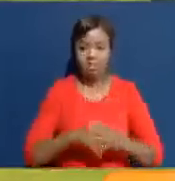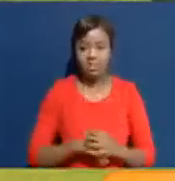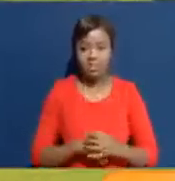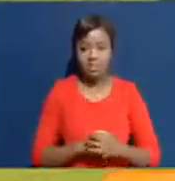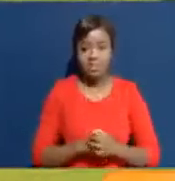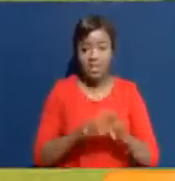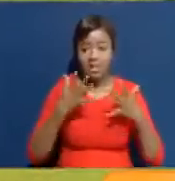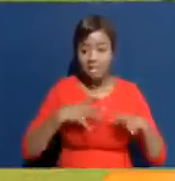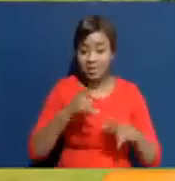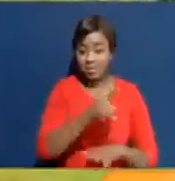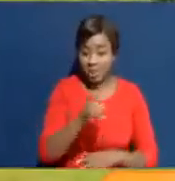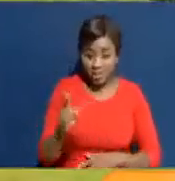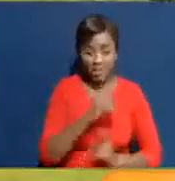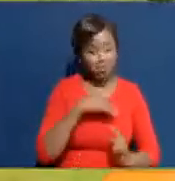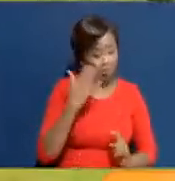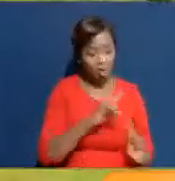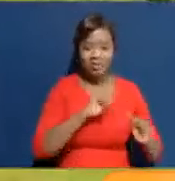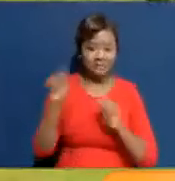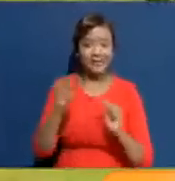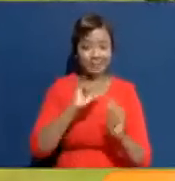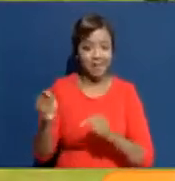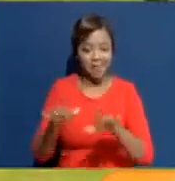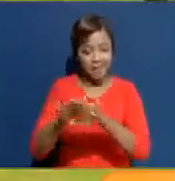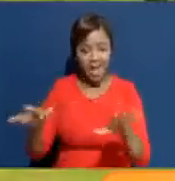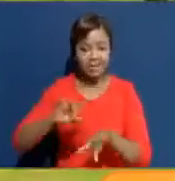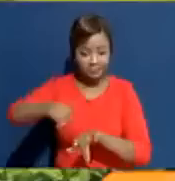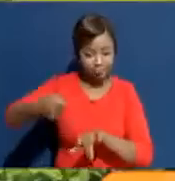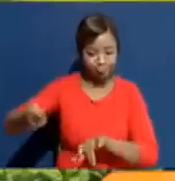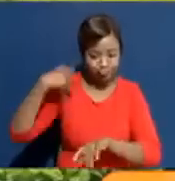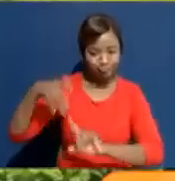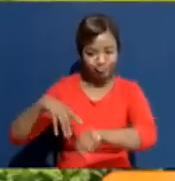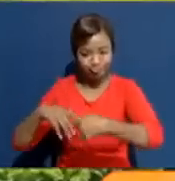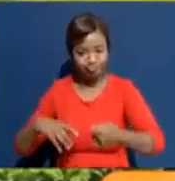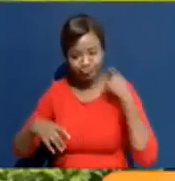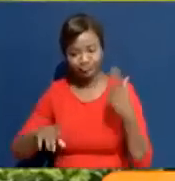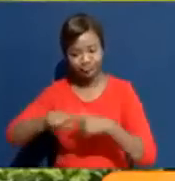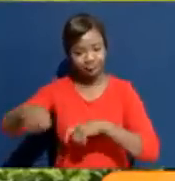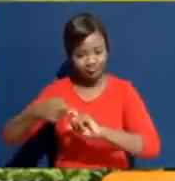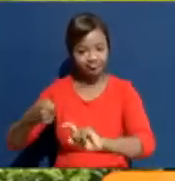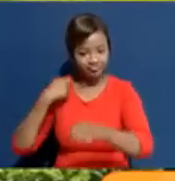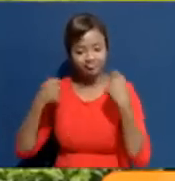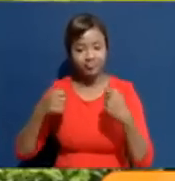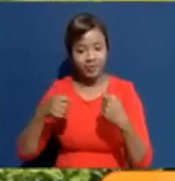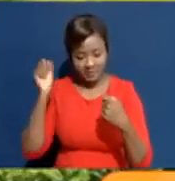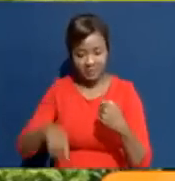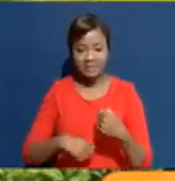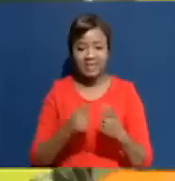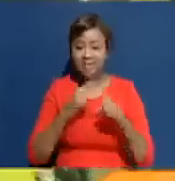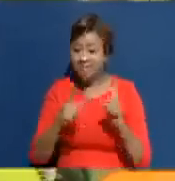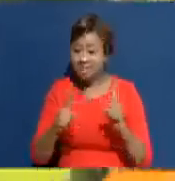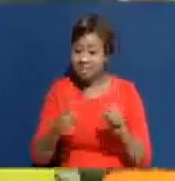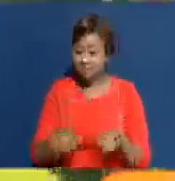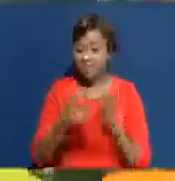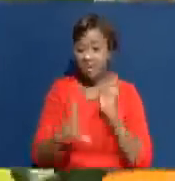that the residents have been invading the tea plantation to illegally pluck tea. On Friday, however, three suspects were busted.